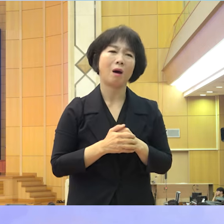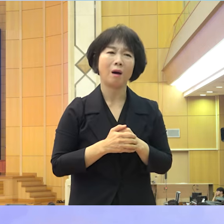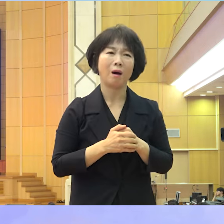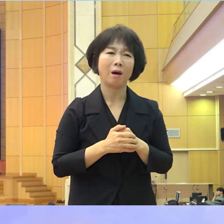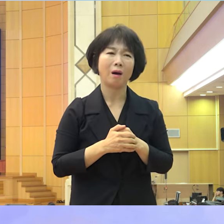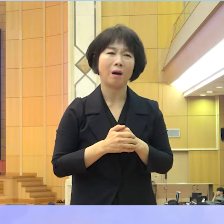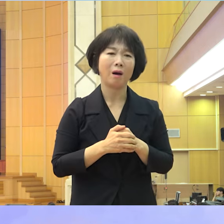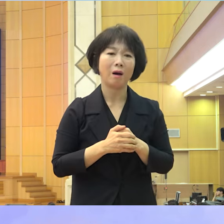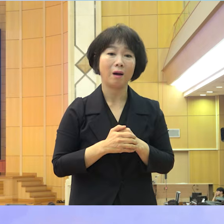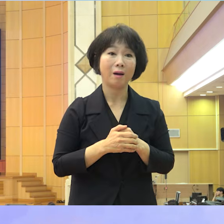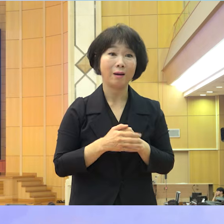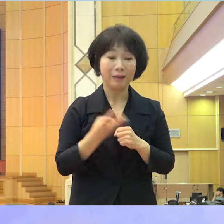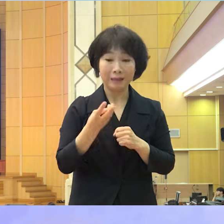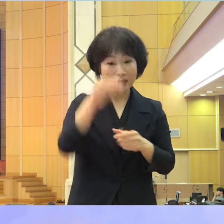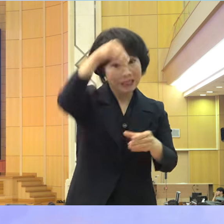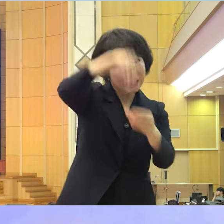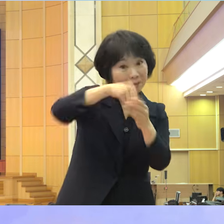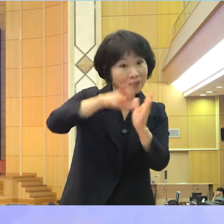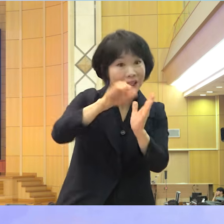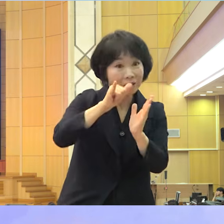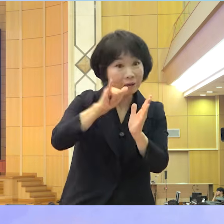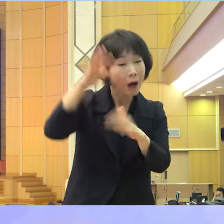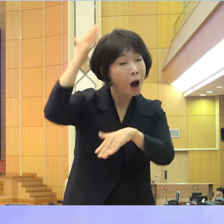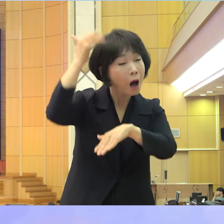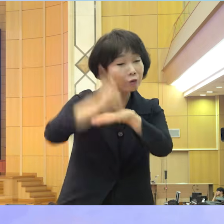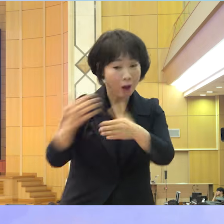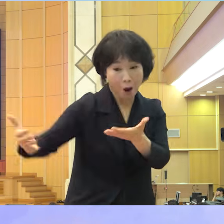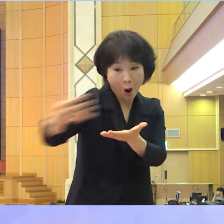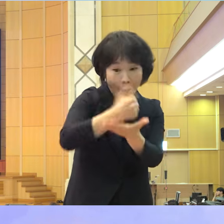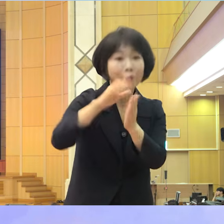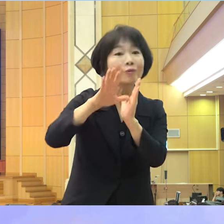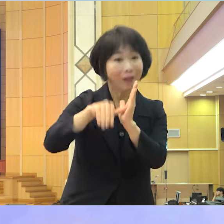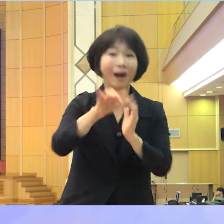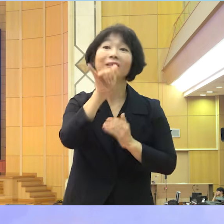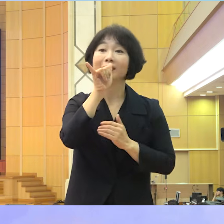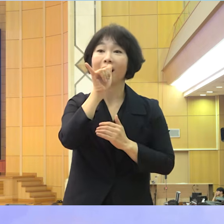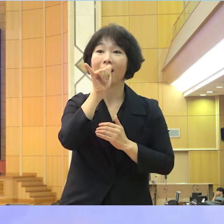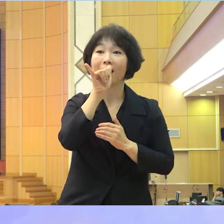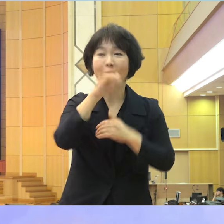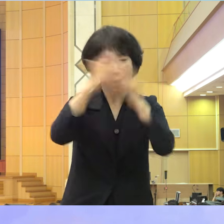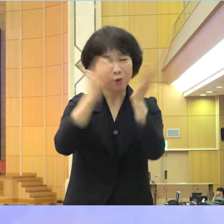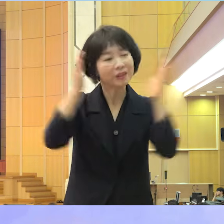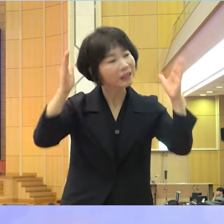있고 심을 때가 있으면 거둘 때가 있다 그랬습니다.